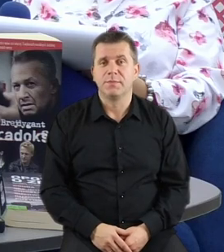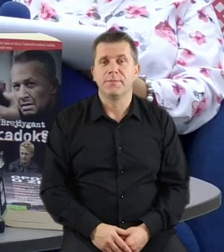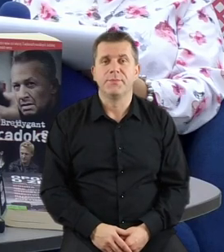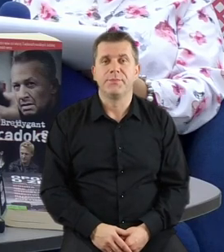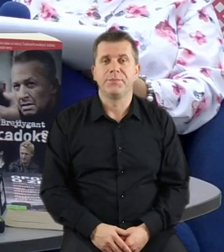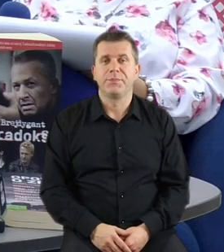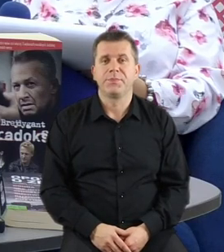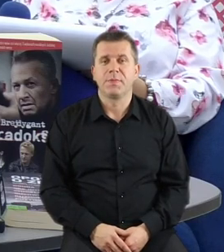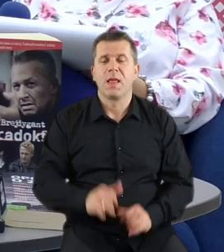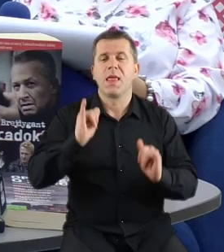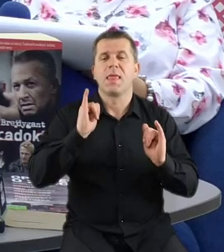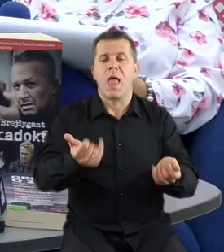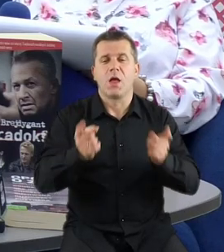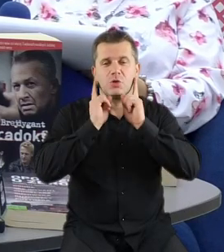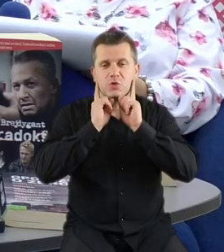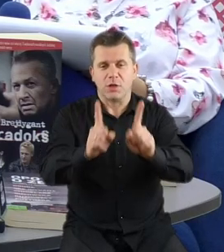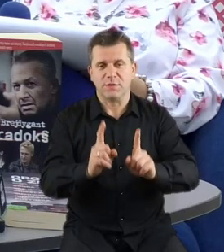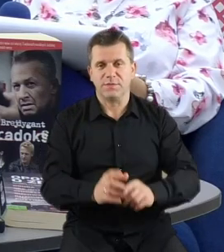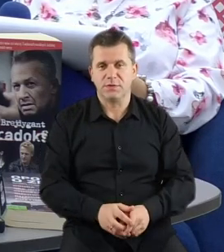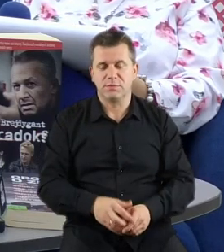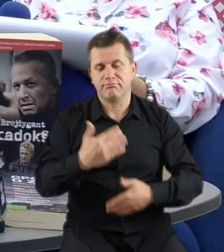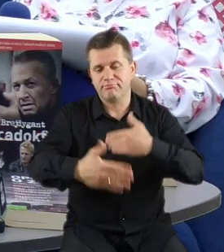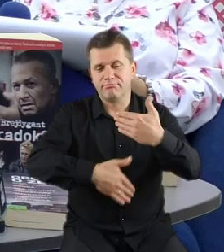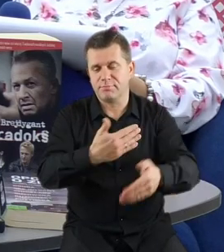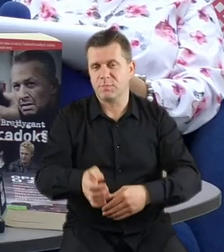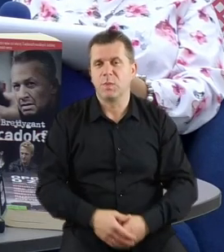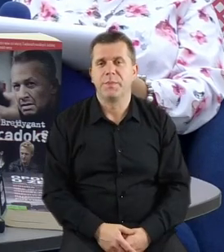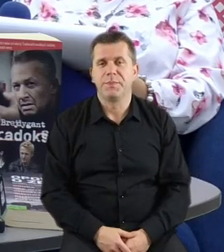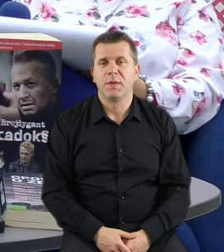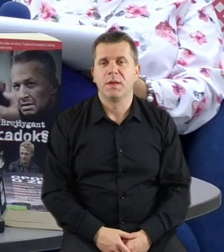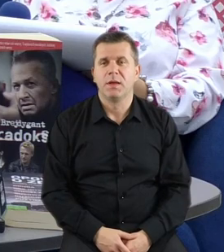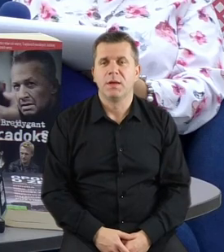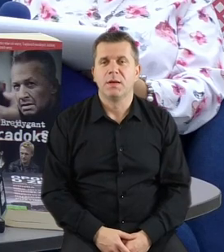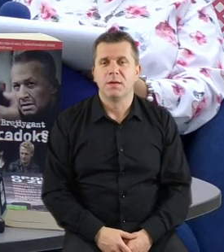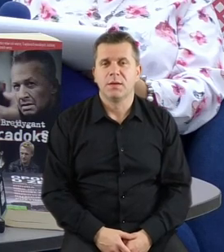tak powiem, jak się rzeczywistość potoczy. Natomiast...